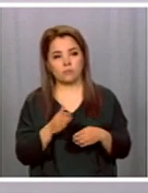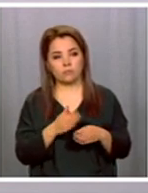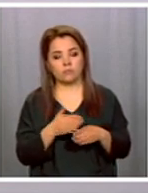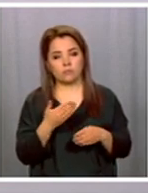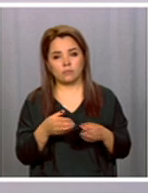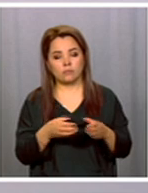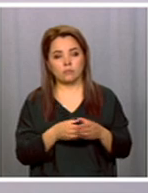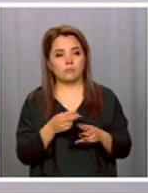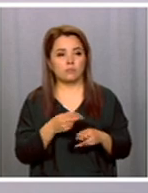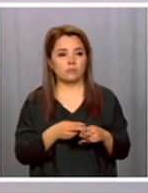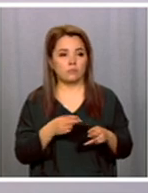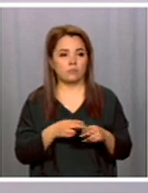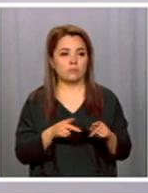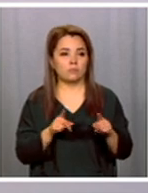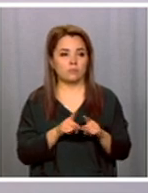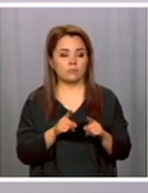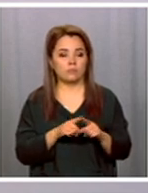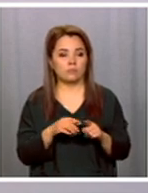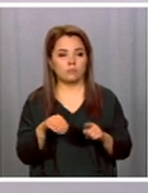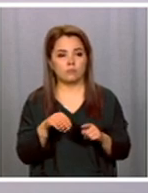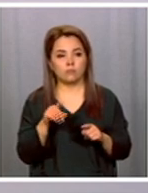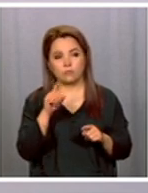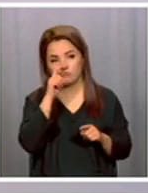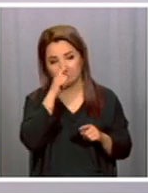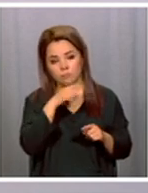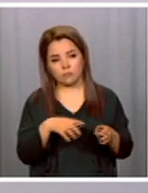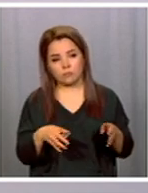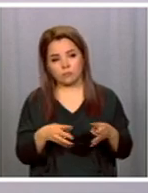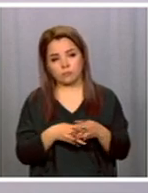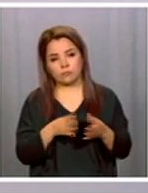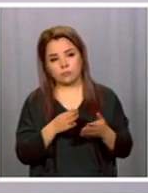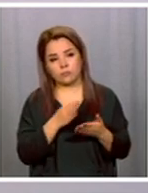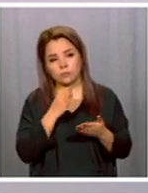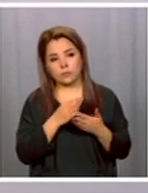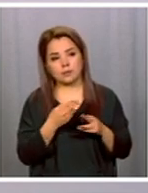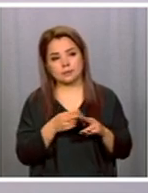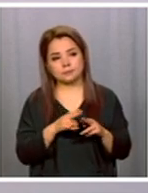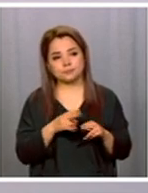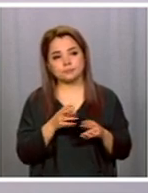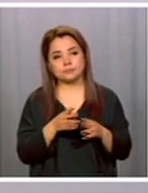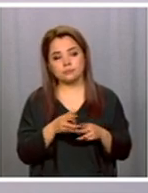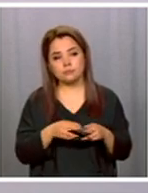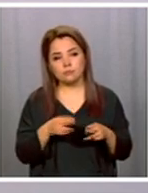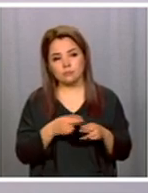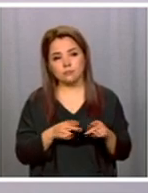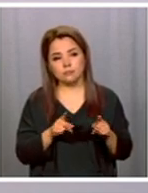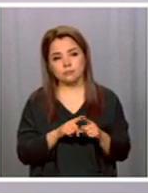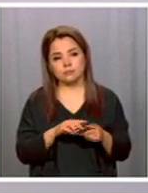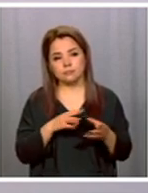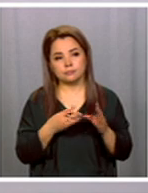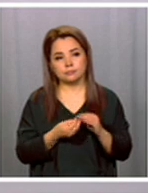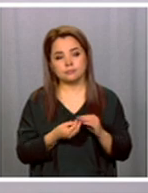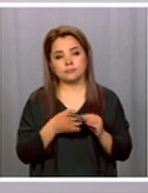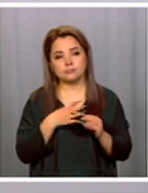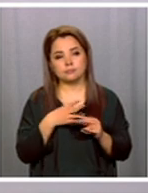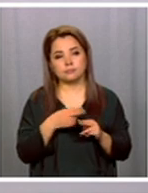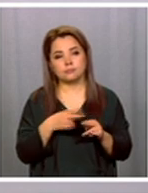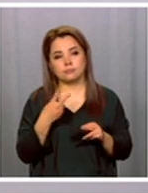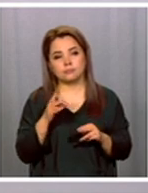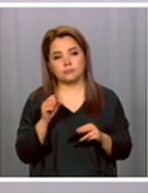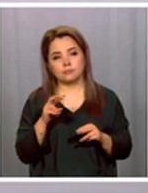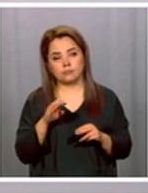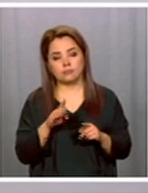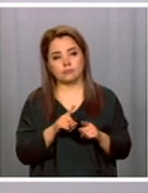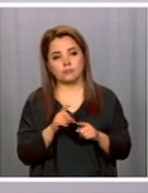темір мысалы тұз қышқылмен әрекеттесетін болса, бұл жерде де темір сутекті ығыстырып, нәтижесінде темірдің эквивалентті